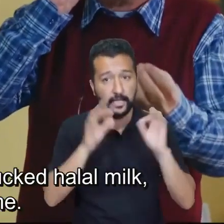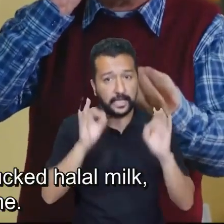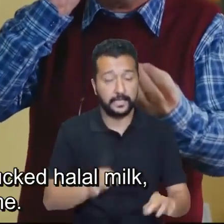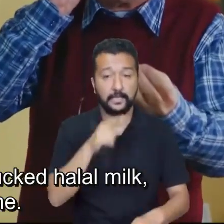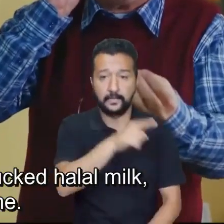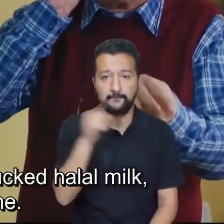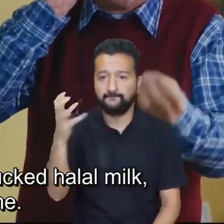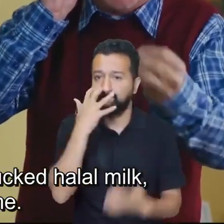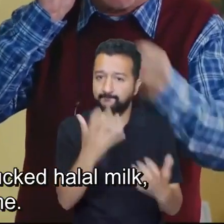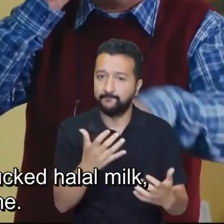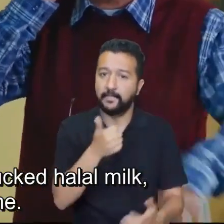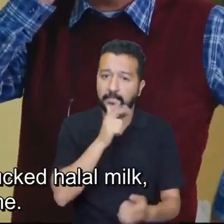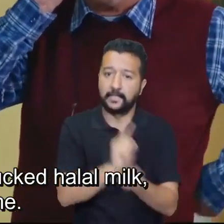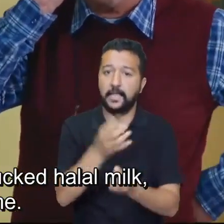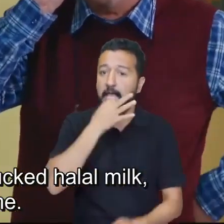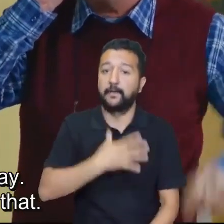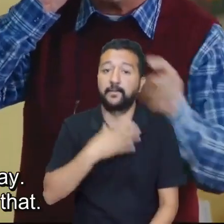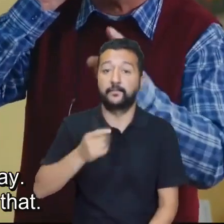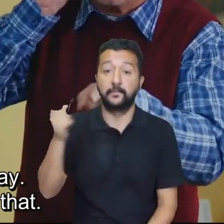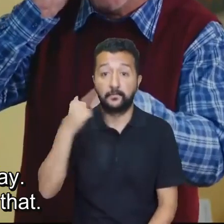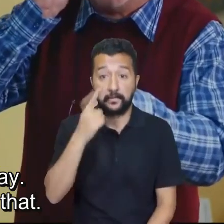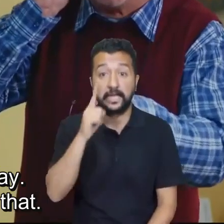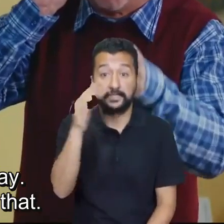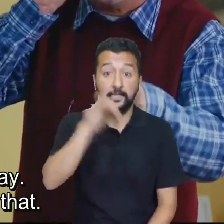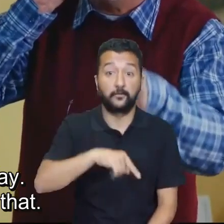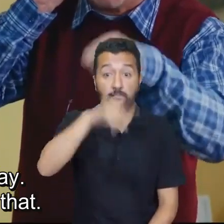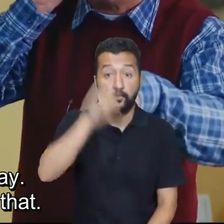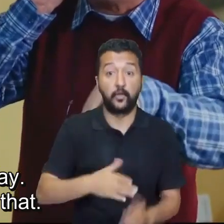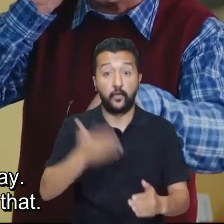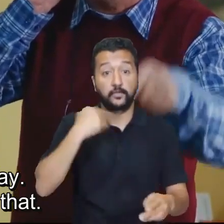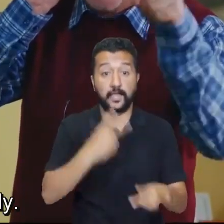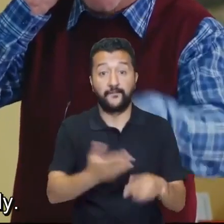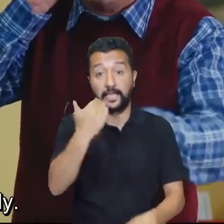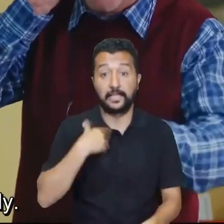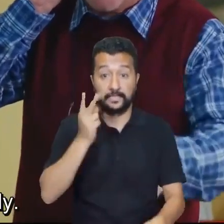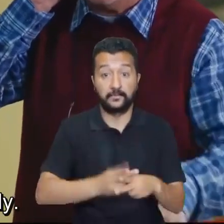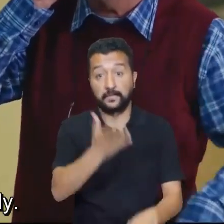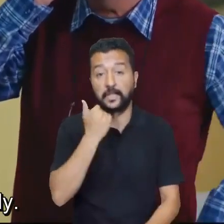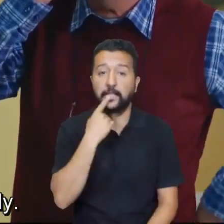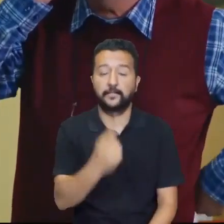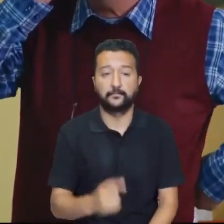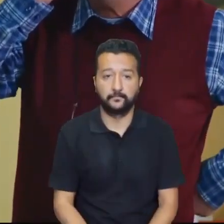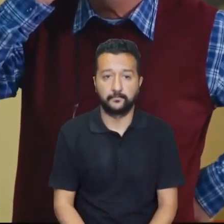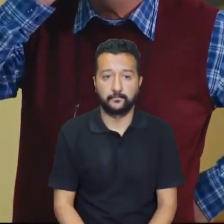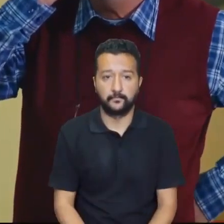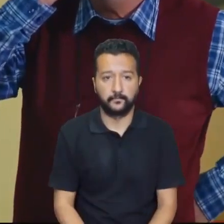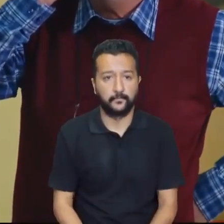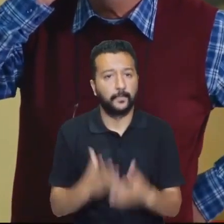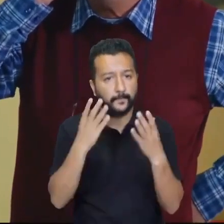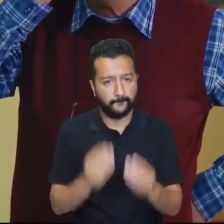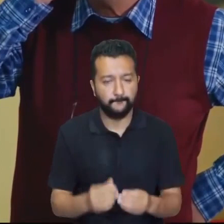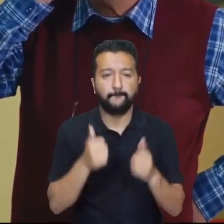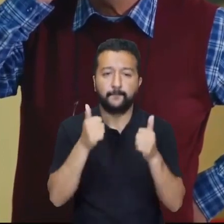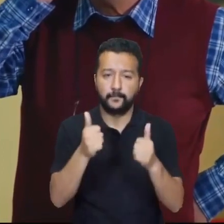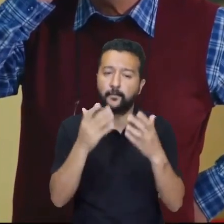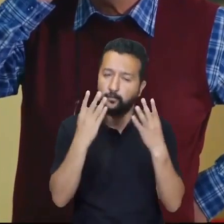de helal süt emmiş adammış ki arayıp haber verdi. Bak Itır geliyor bugün. Ondan önce evde olacaksın. Derhal buraya gel. Okey,